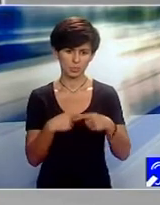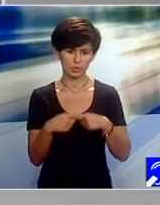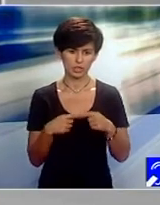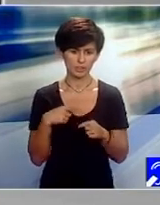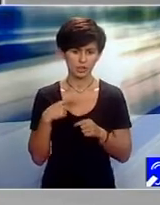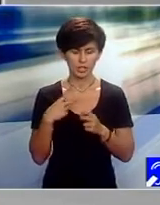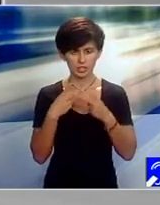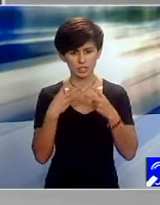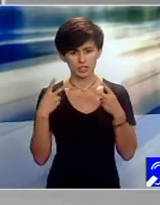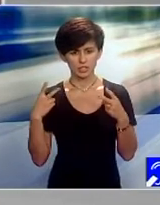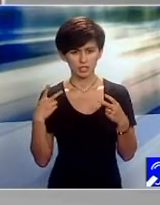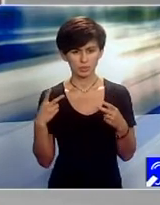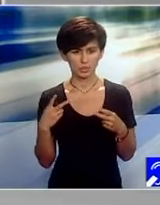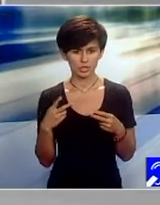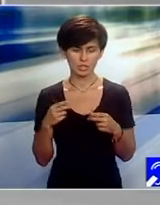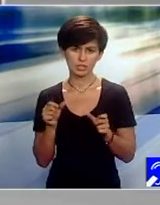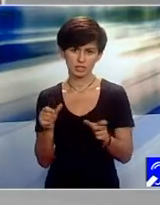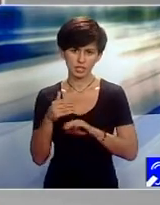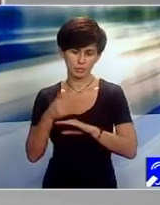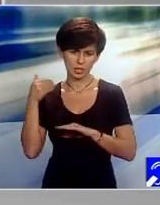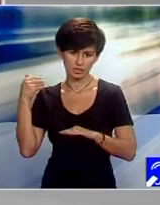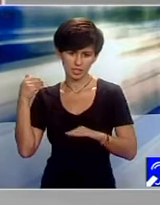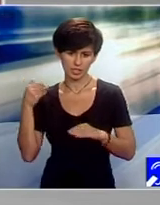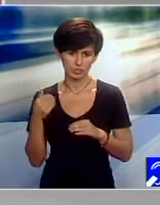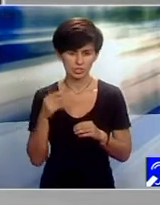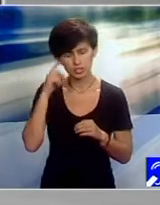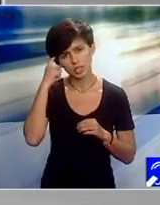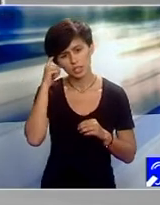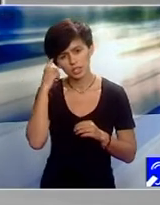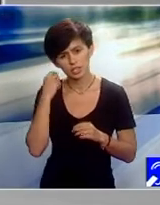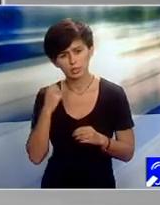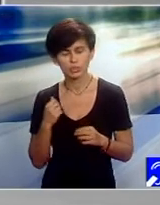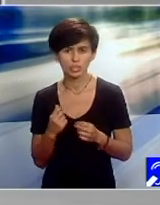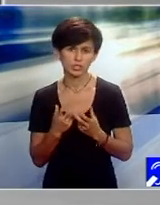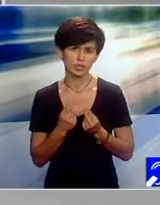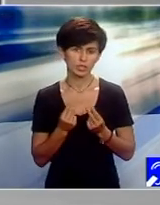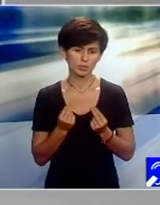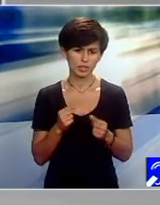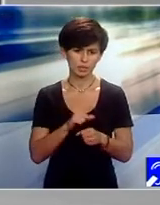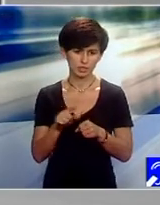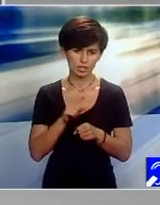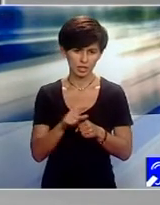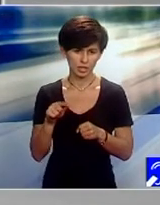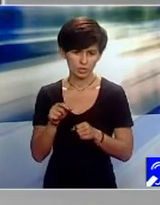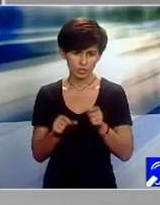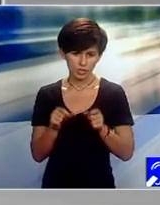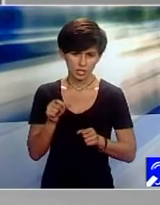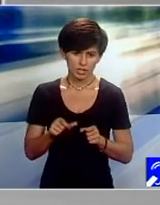să prevenim și să cunoaștem extrem de multe, cât se poate mai multe lucruri despre